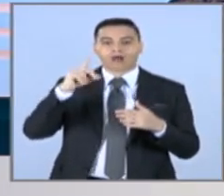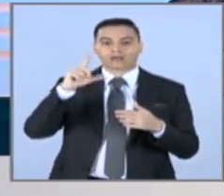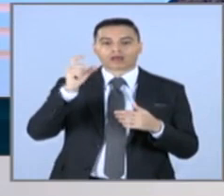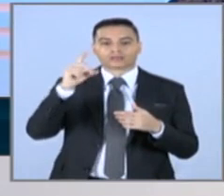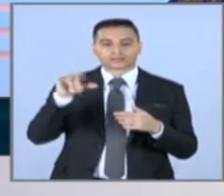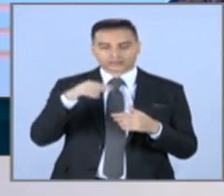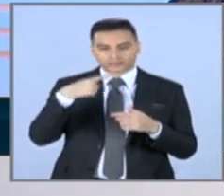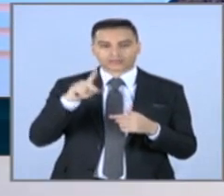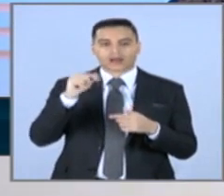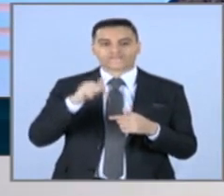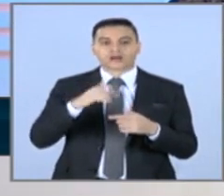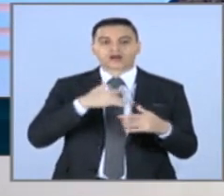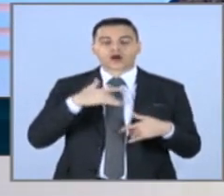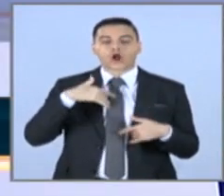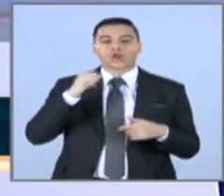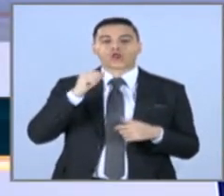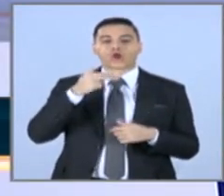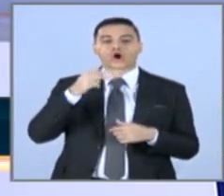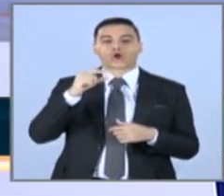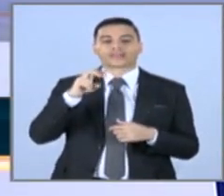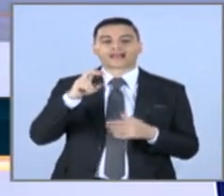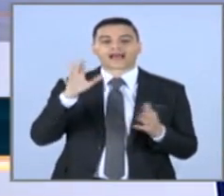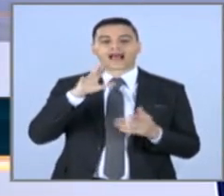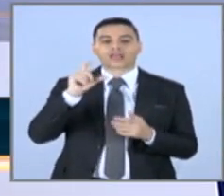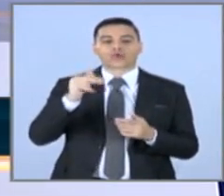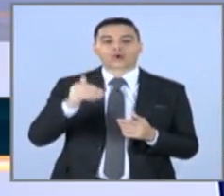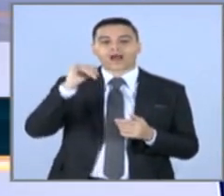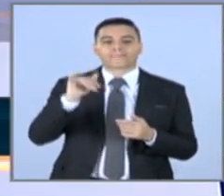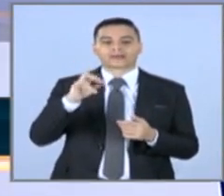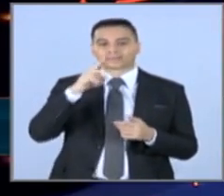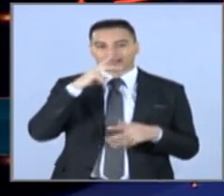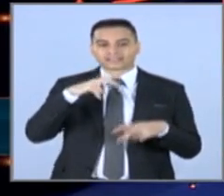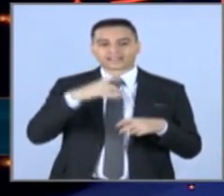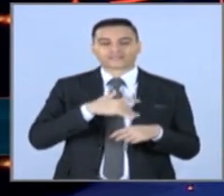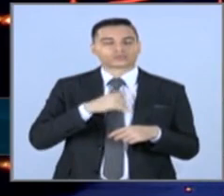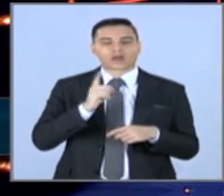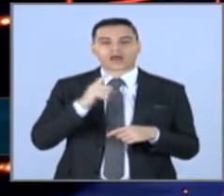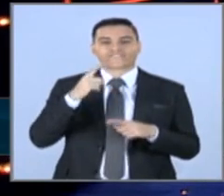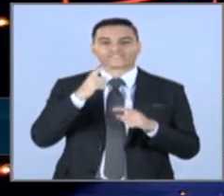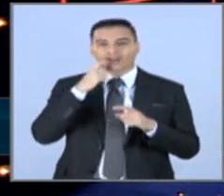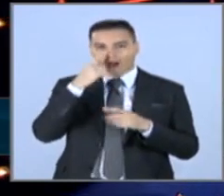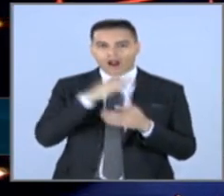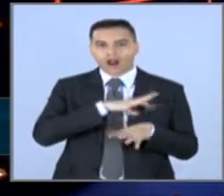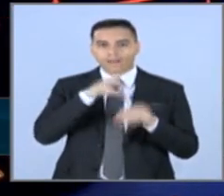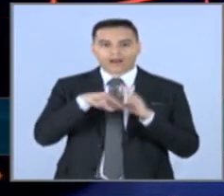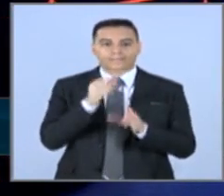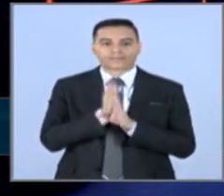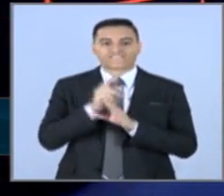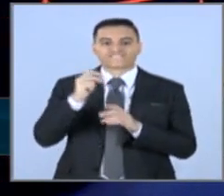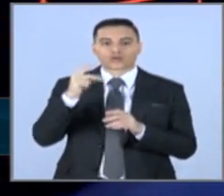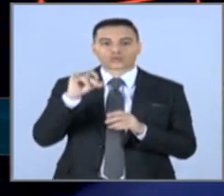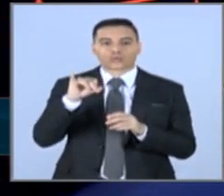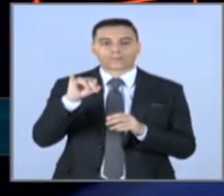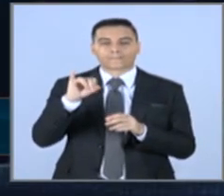في أي عضو تقع الغدة النخامية في جسم الإنسان؟ الجهاز التنفسي. غلط. فنانة راحلة قامت بدور فطوم في